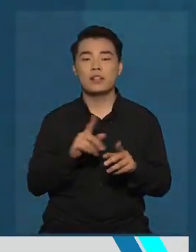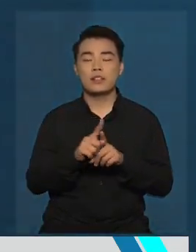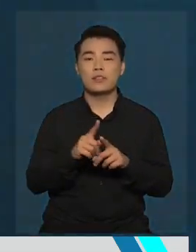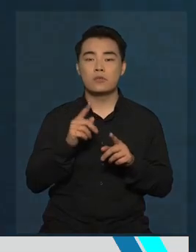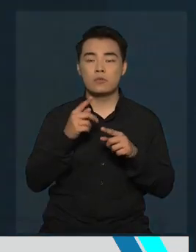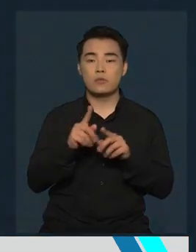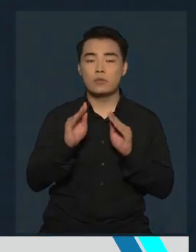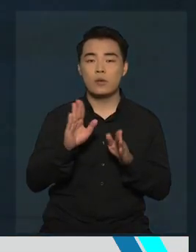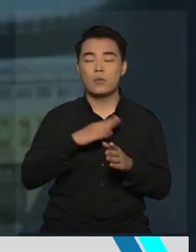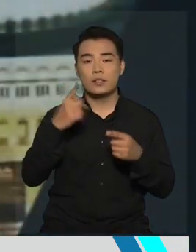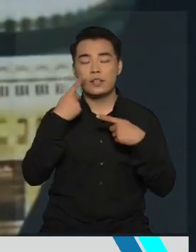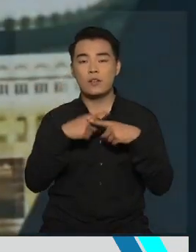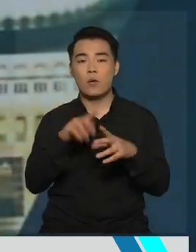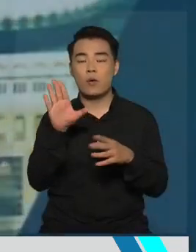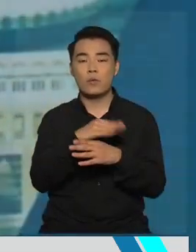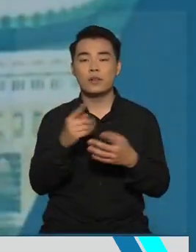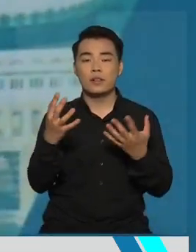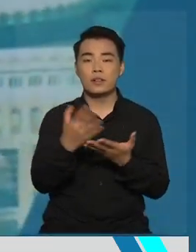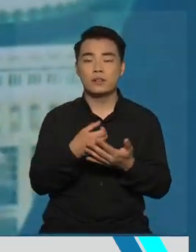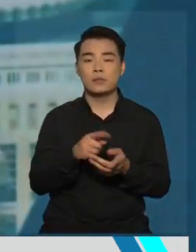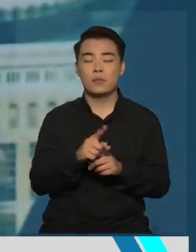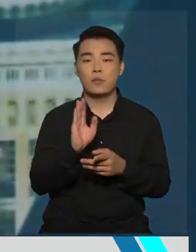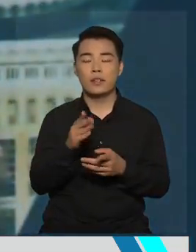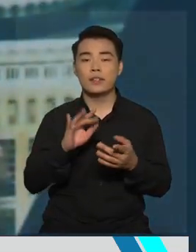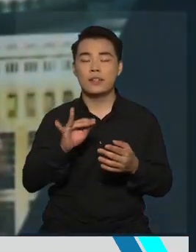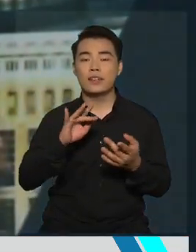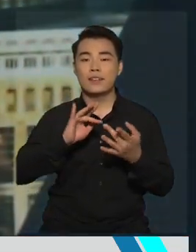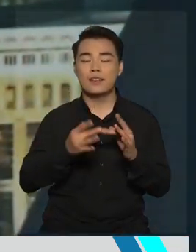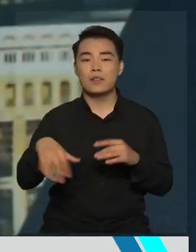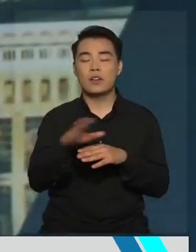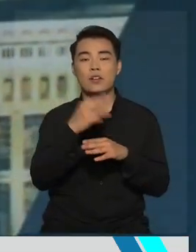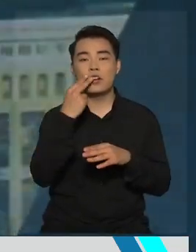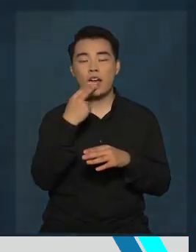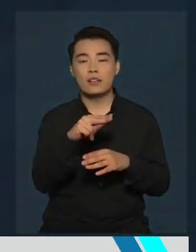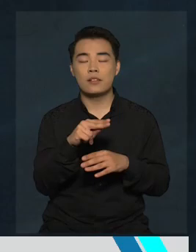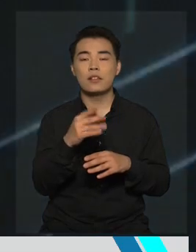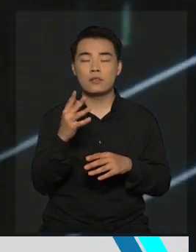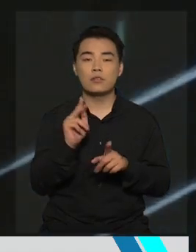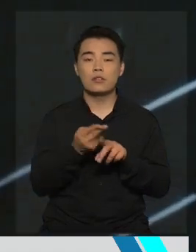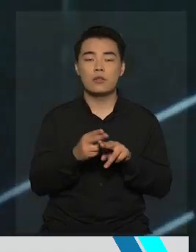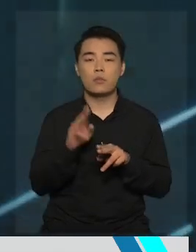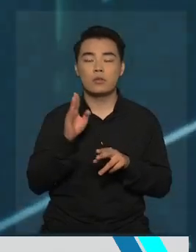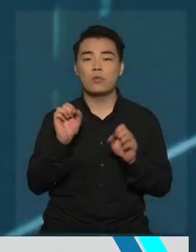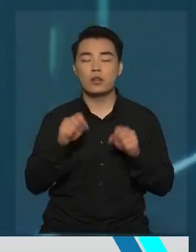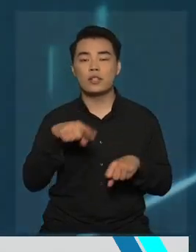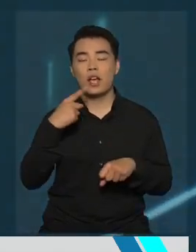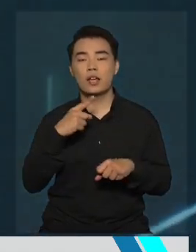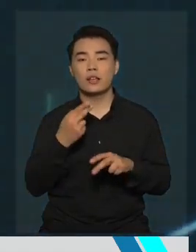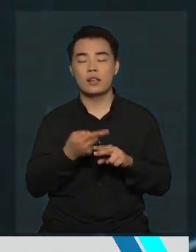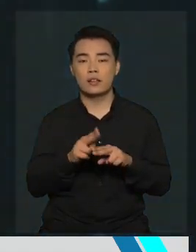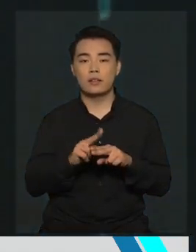это центр обработки данных, и это интернет повсеместный, качественный, тогда уже мы можем сказать, что